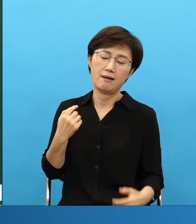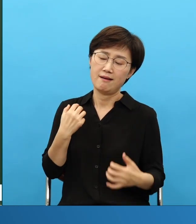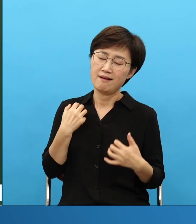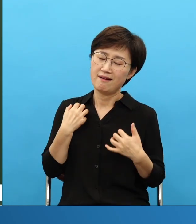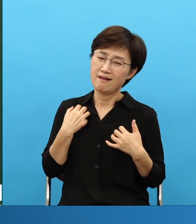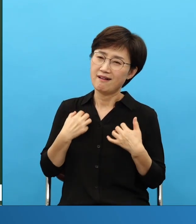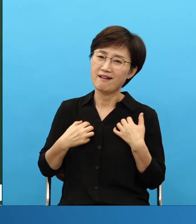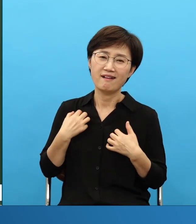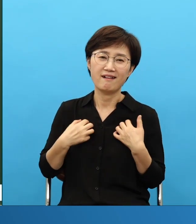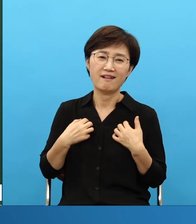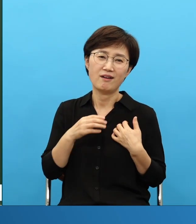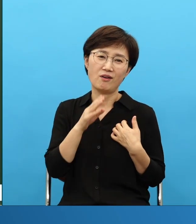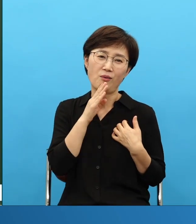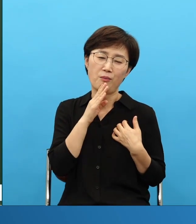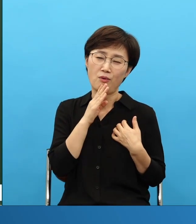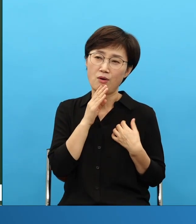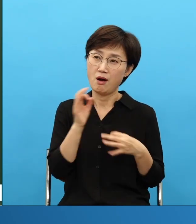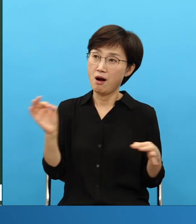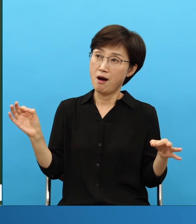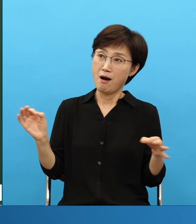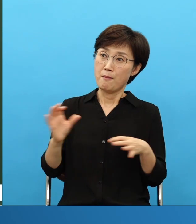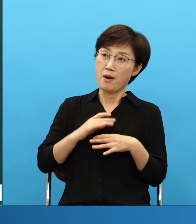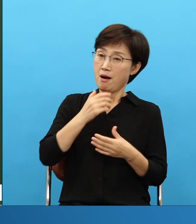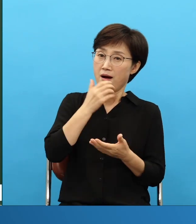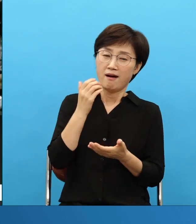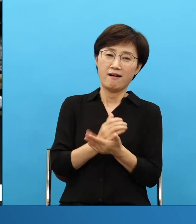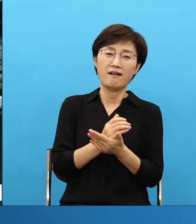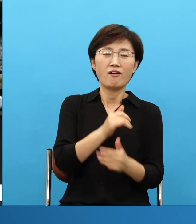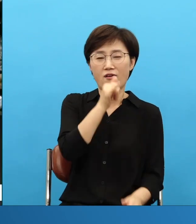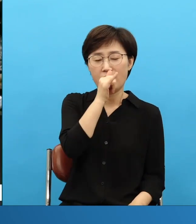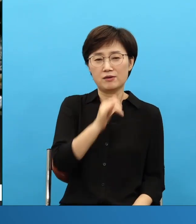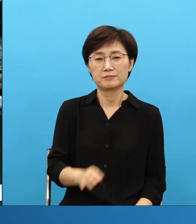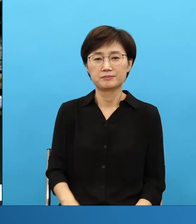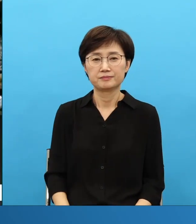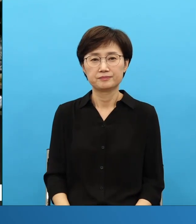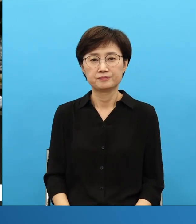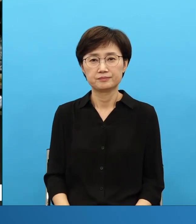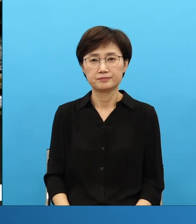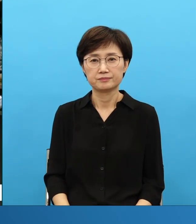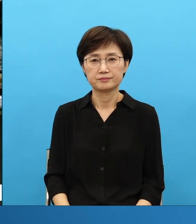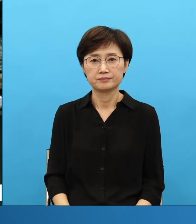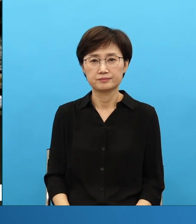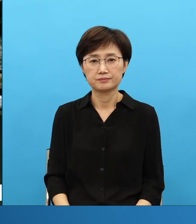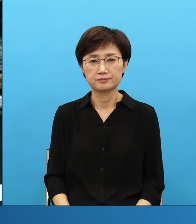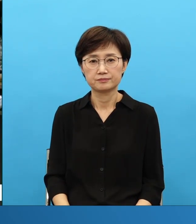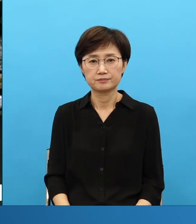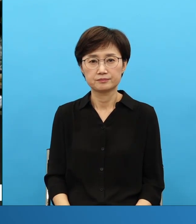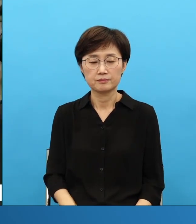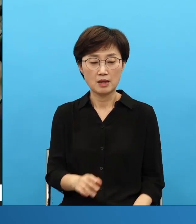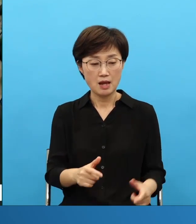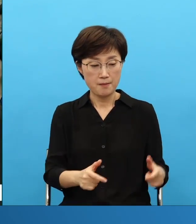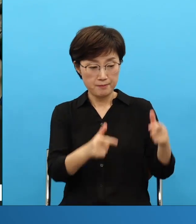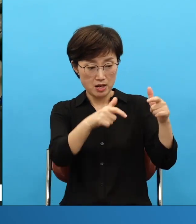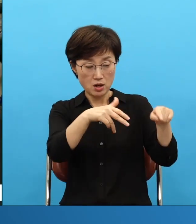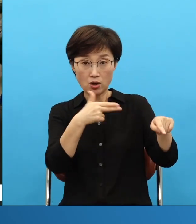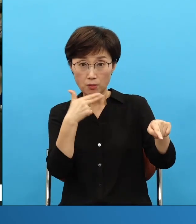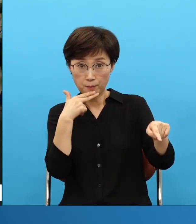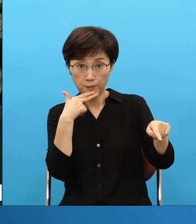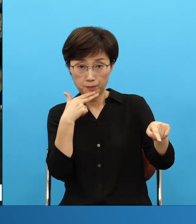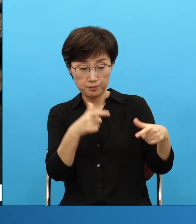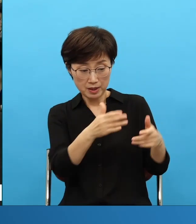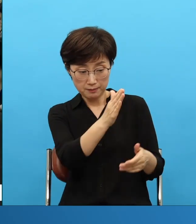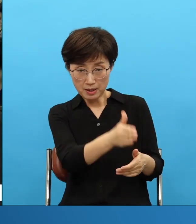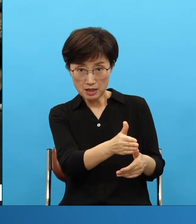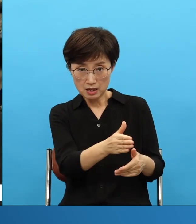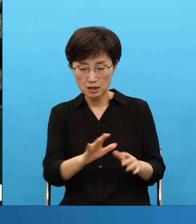표현이고요. 너무너무 놀라운 일이 많은 거예요. 류광수 목사는 절대망대 없이는 세계복음화의 응답을